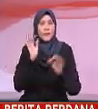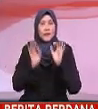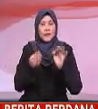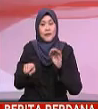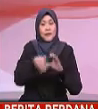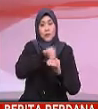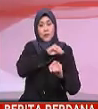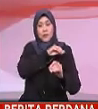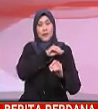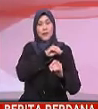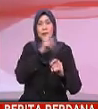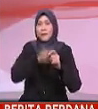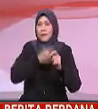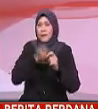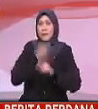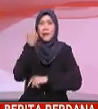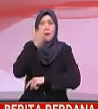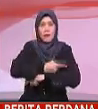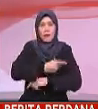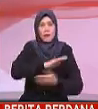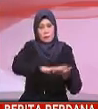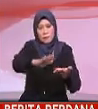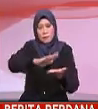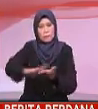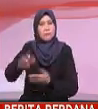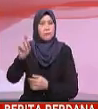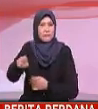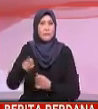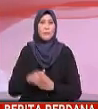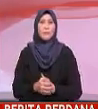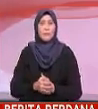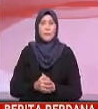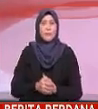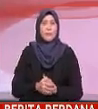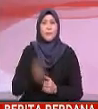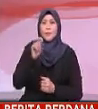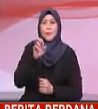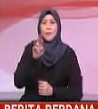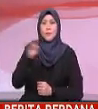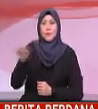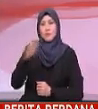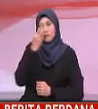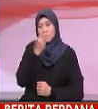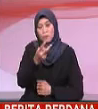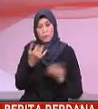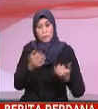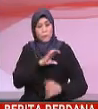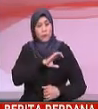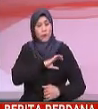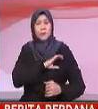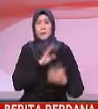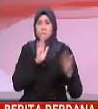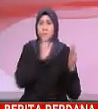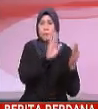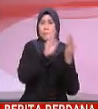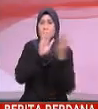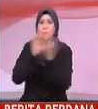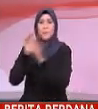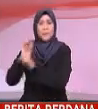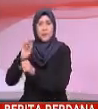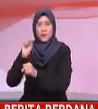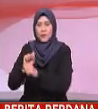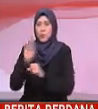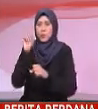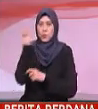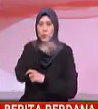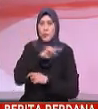mereka keluar ya. Setiap hari disanitize lah. Tan Sri Abdul Hamid juga melihat PDRM kini sentiasa berdepan dengan tugas yang